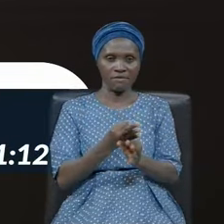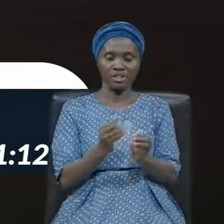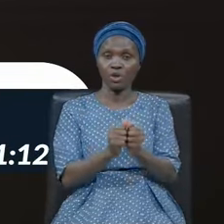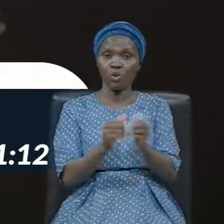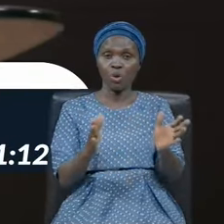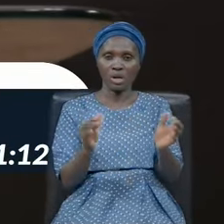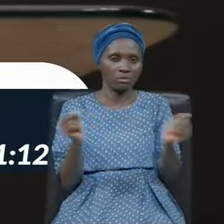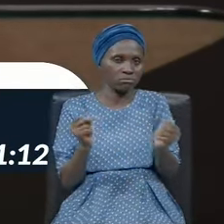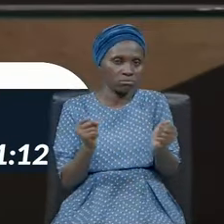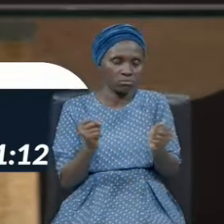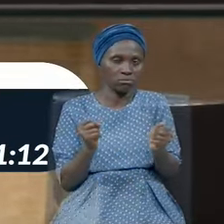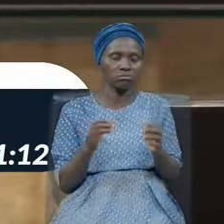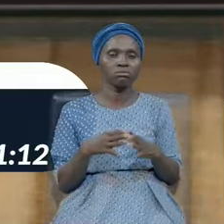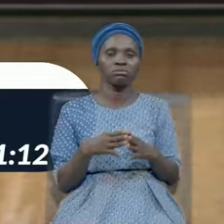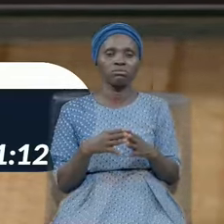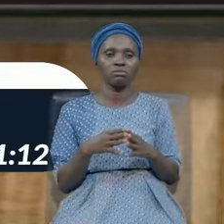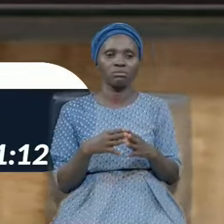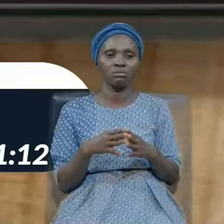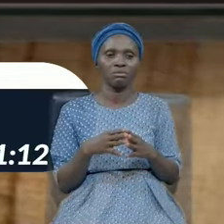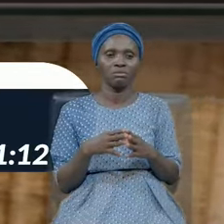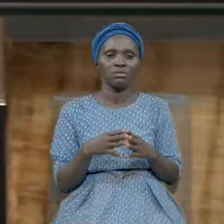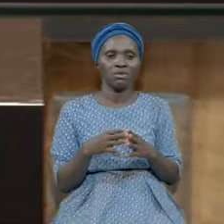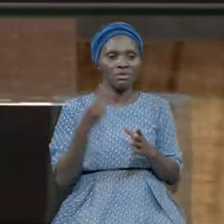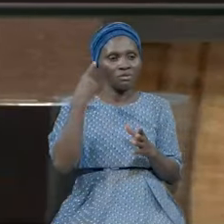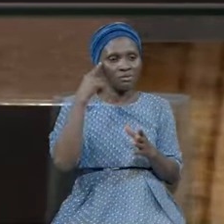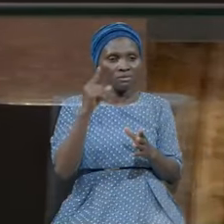fait la promesse est fidèle.